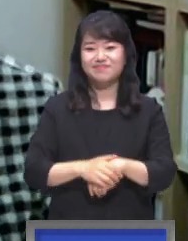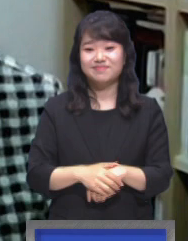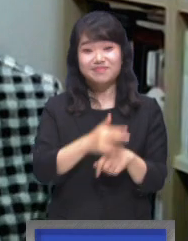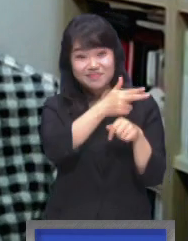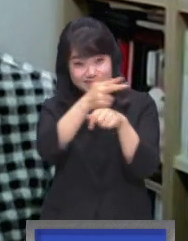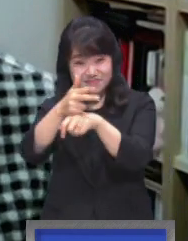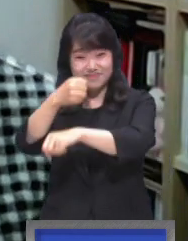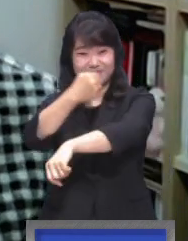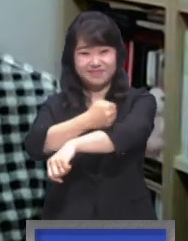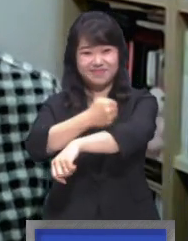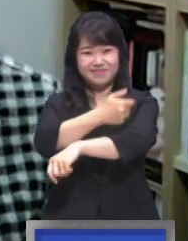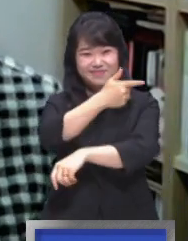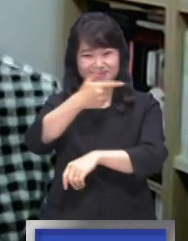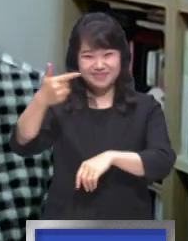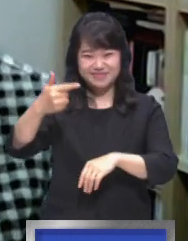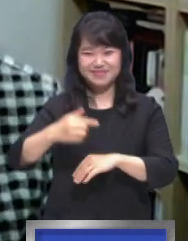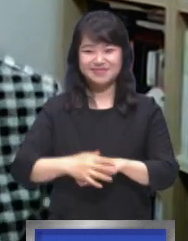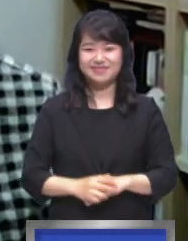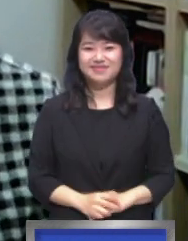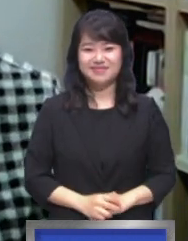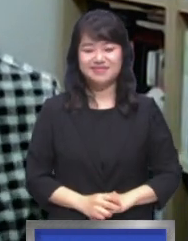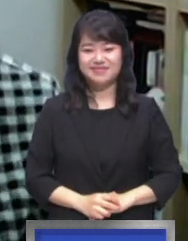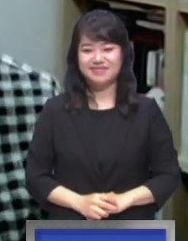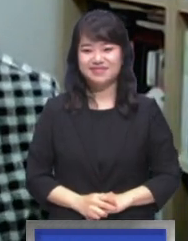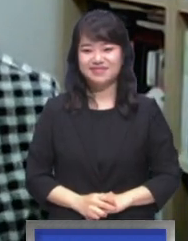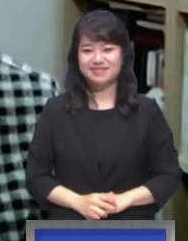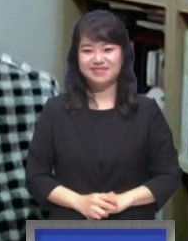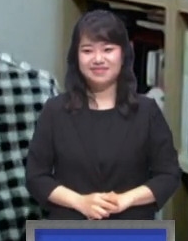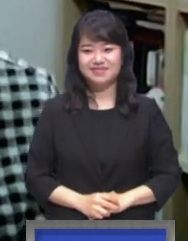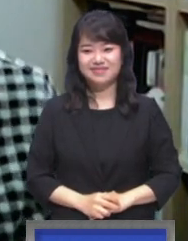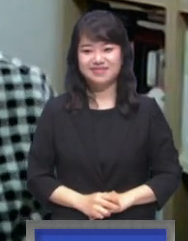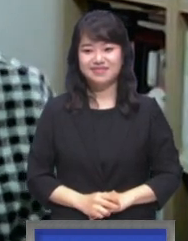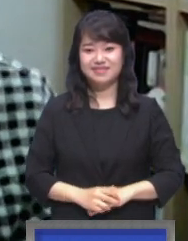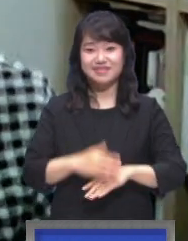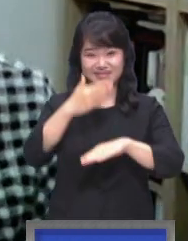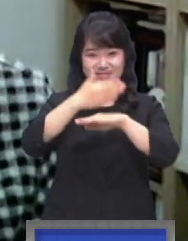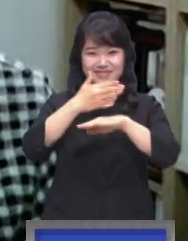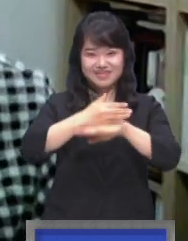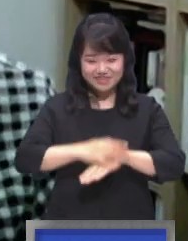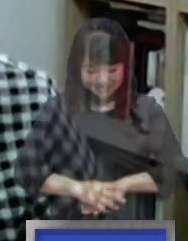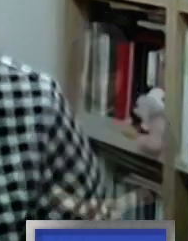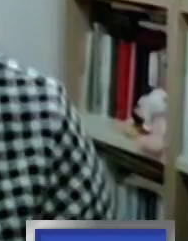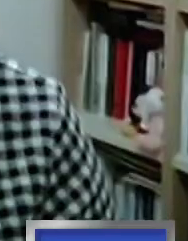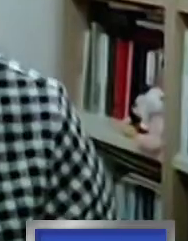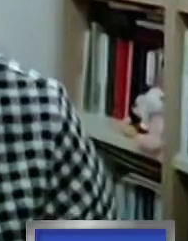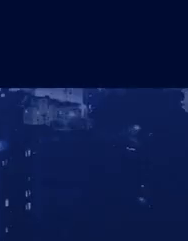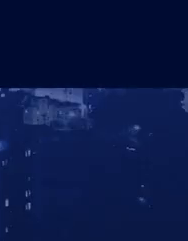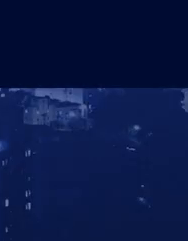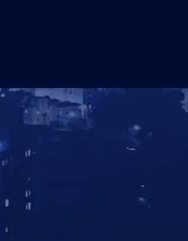나눠봤습니다. 네, 취재하느라 고생 많으셨습니다. 고맙습니다.